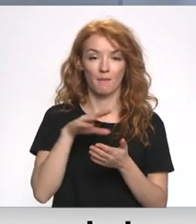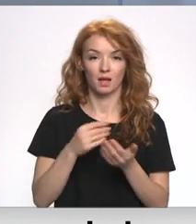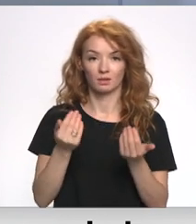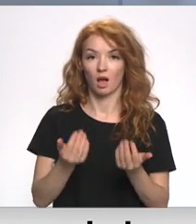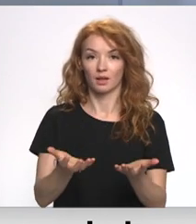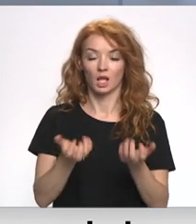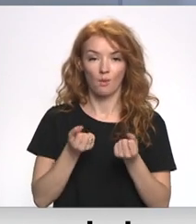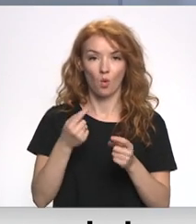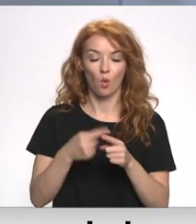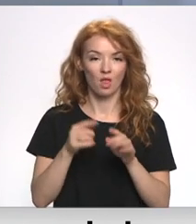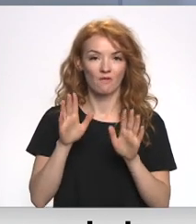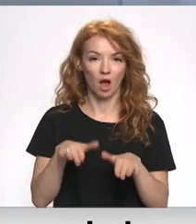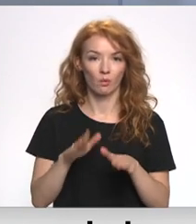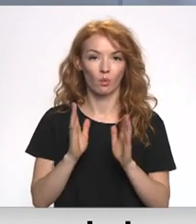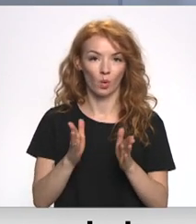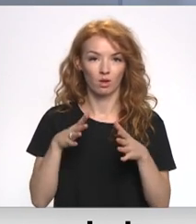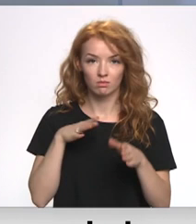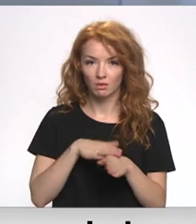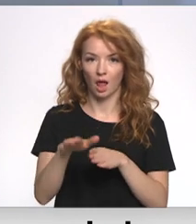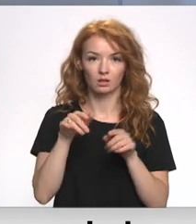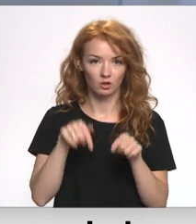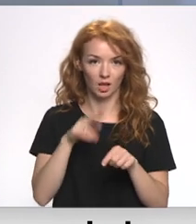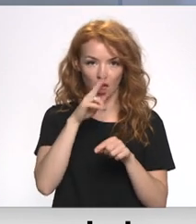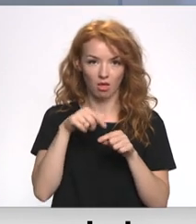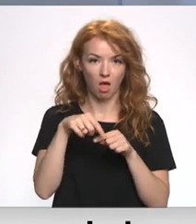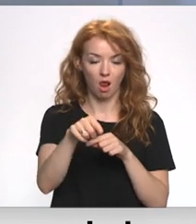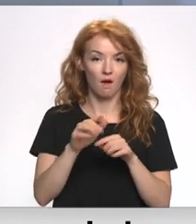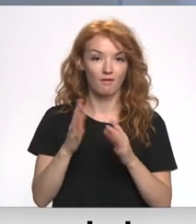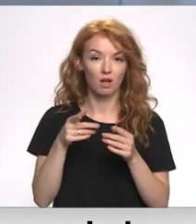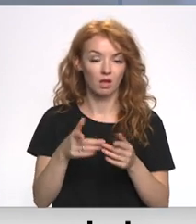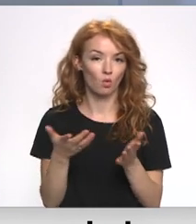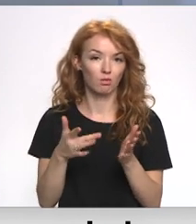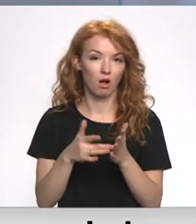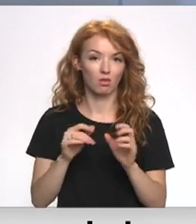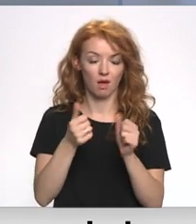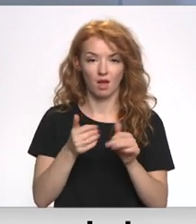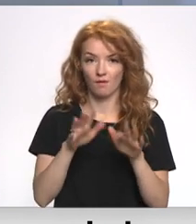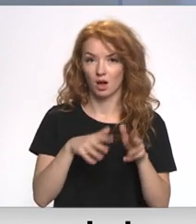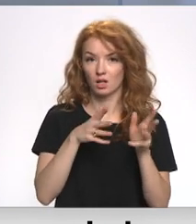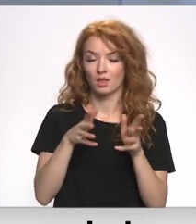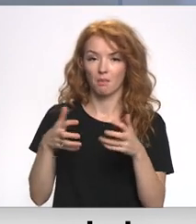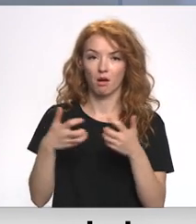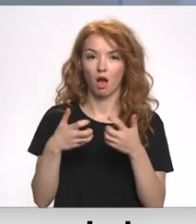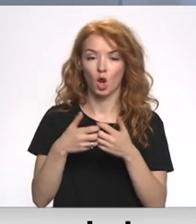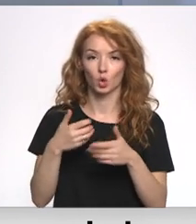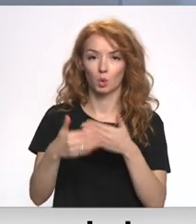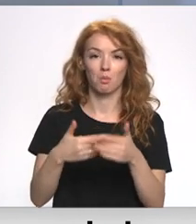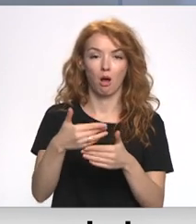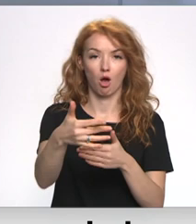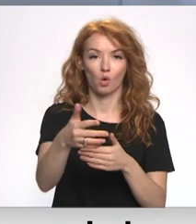tad visticamāk varētu pat tikt realizēti jau šajā nedēļā, un vai tas jebkādā veidā varētu arī ietekmēt kara turpmāko